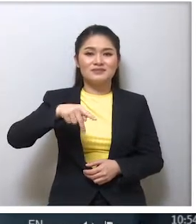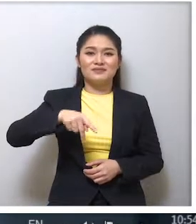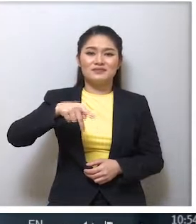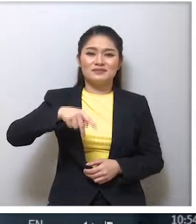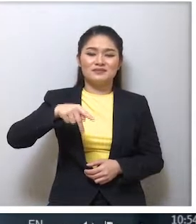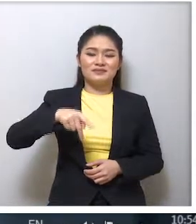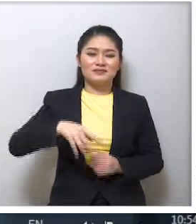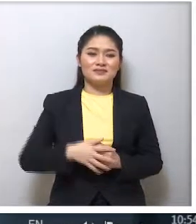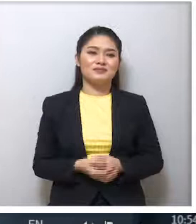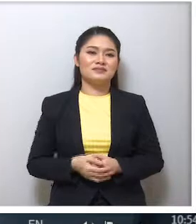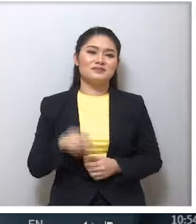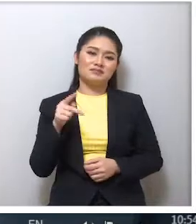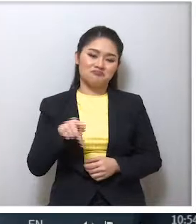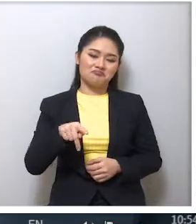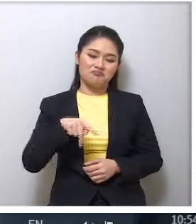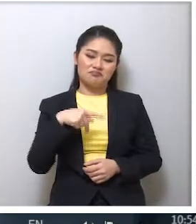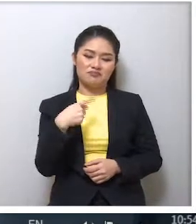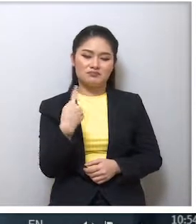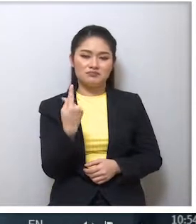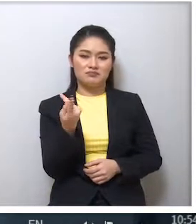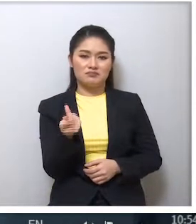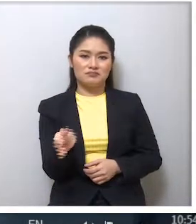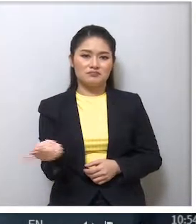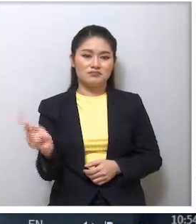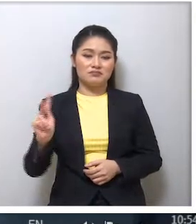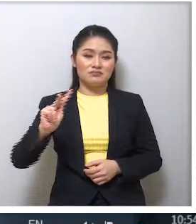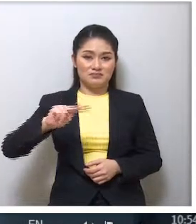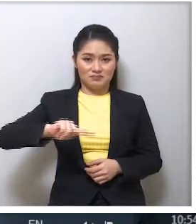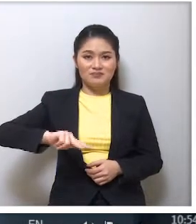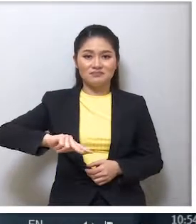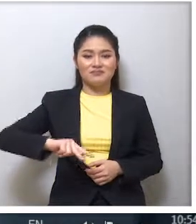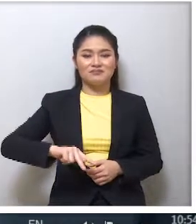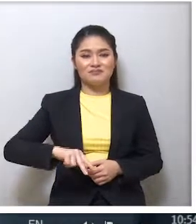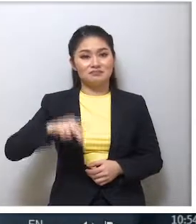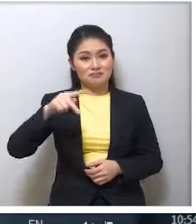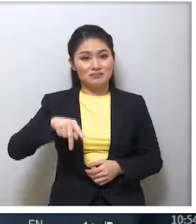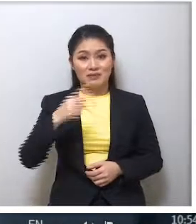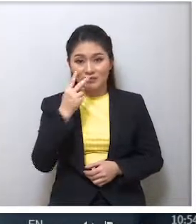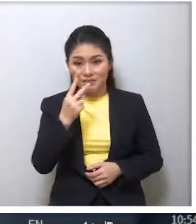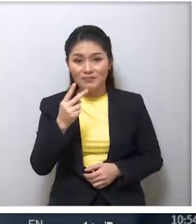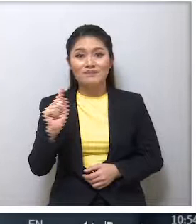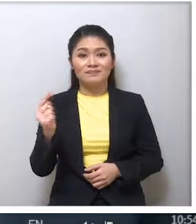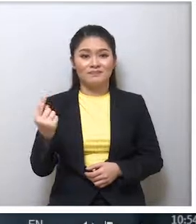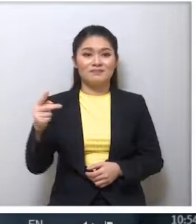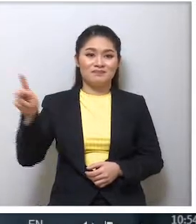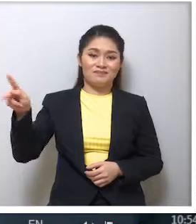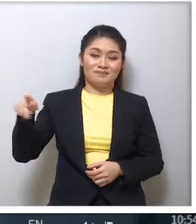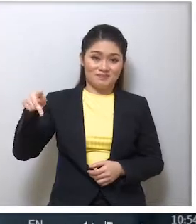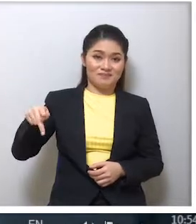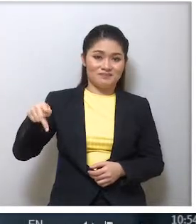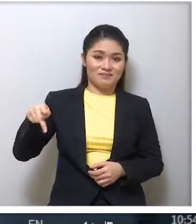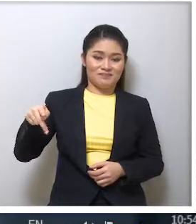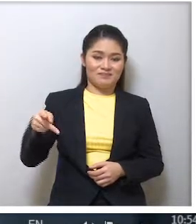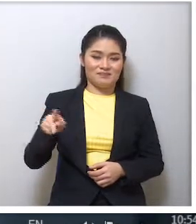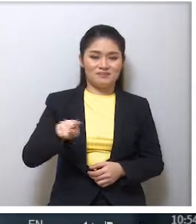ครับตัวอักษรหมุนก็จะเห็นตัว P อีกตัวหนึ่งโผล่เข้ามา